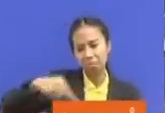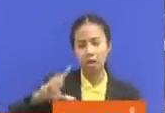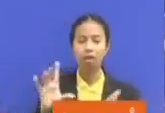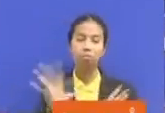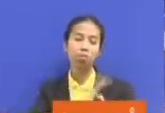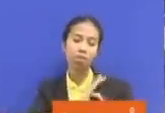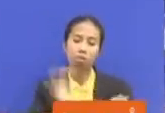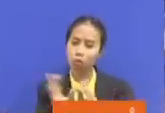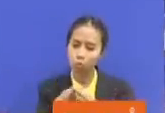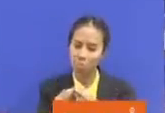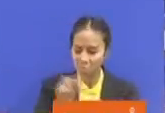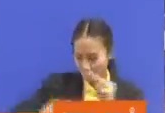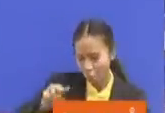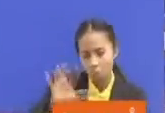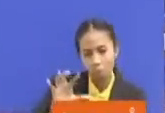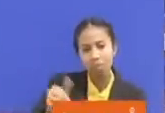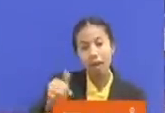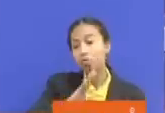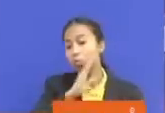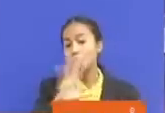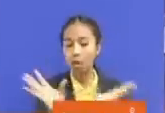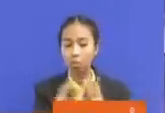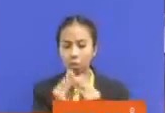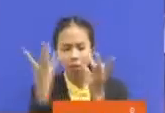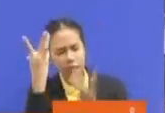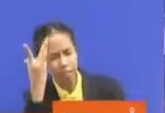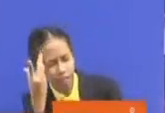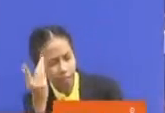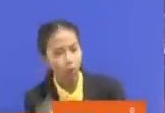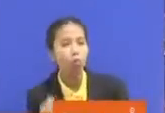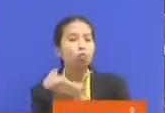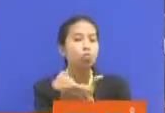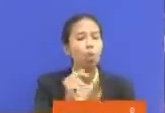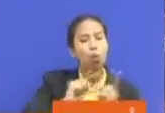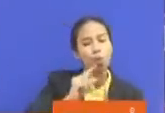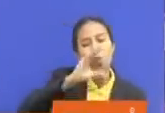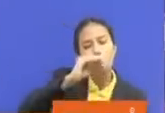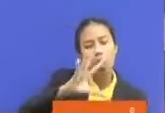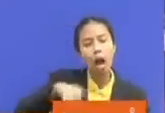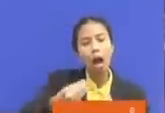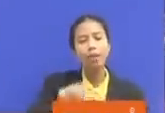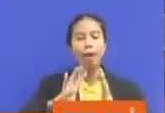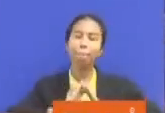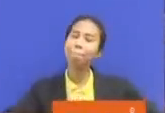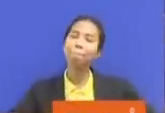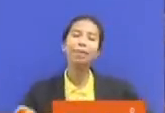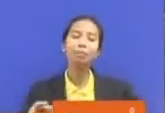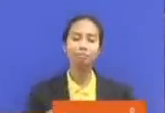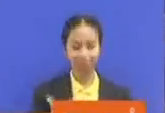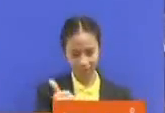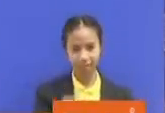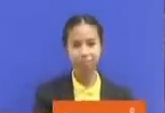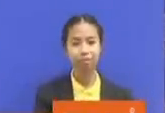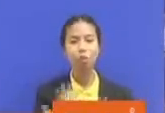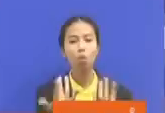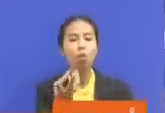คะเป็นทั้งอดีตนายกรัฐมนตรีมาแล้วก็เป็นทั้งอดีตประธานสภาผู้แทนราษฎรมาก่อนซึ่งในส่วนของในชัวร์